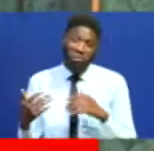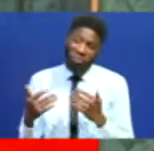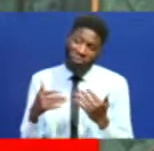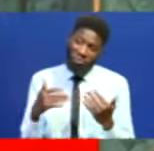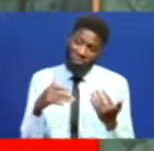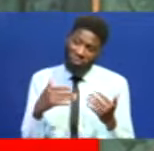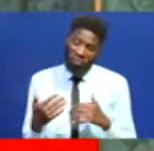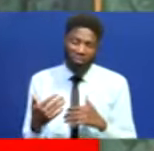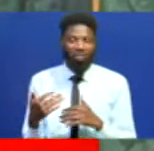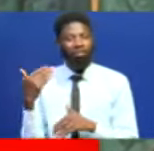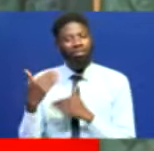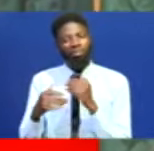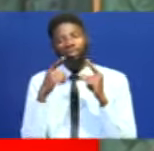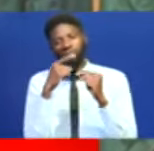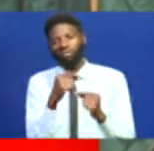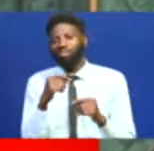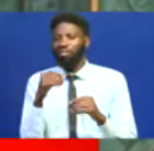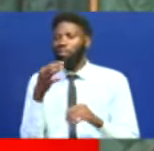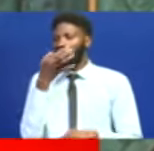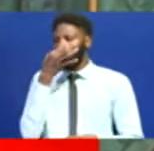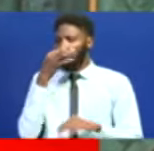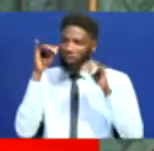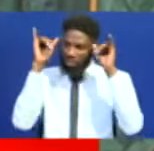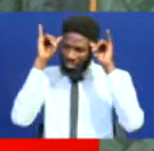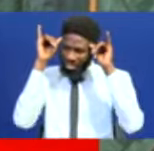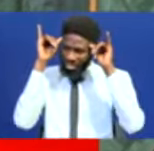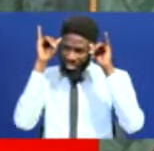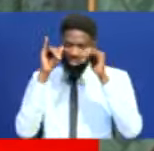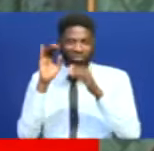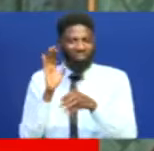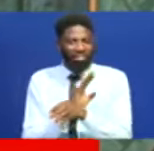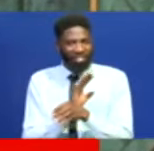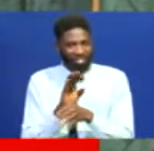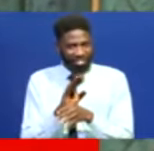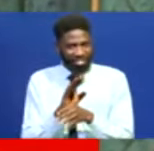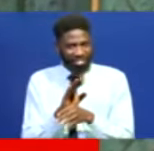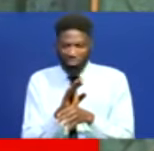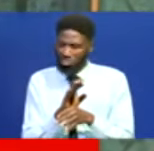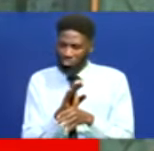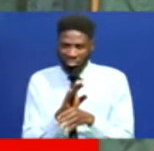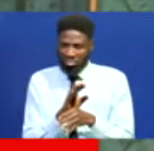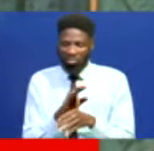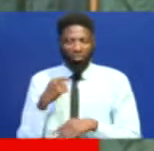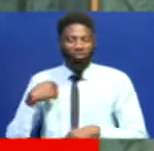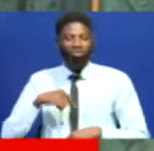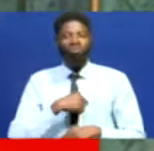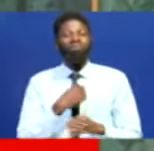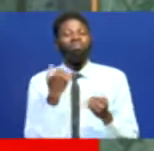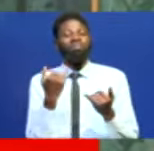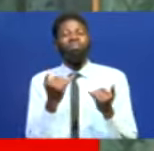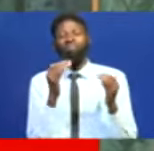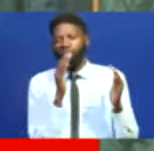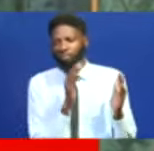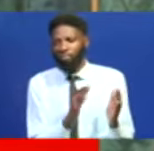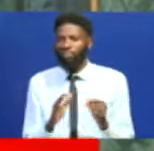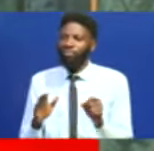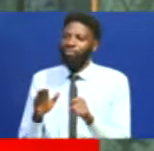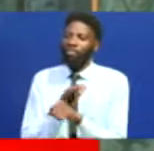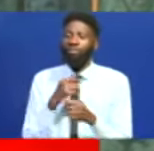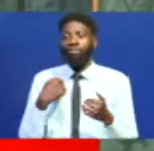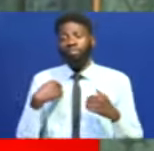jirani akuambia ati ndume iko busy. Sasa tuko na mpango kamili, na ile semen